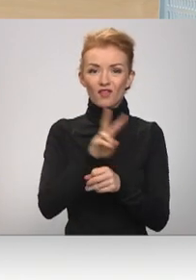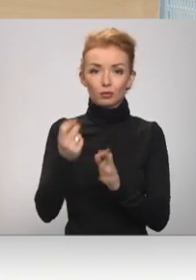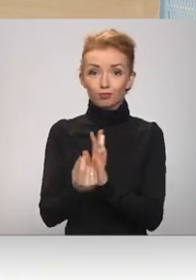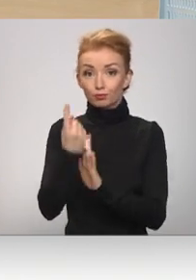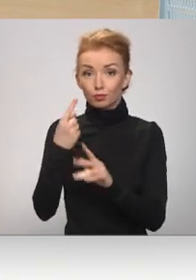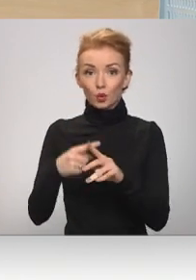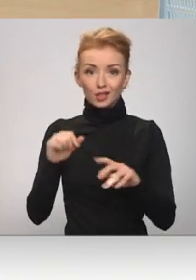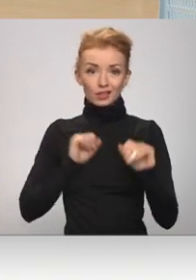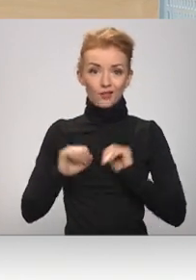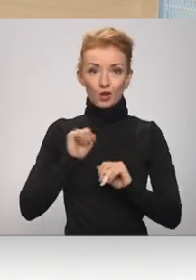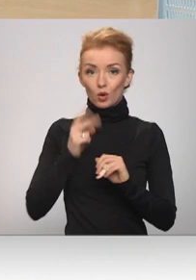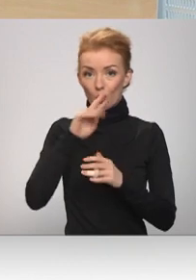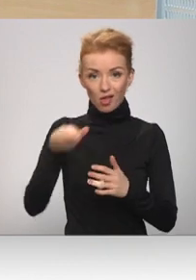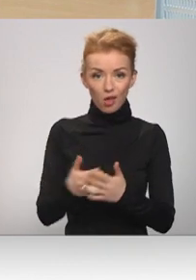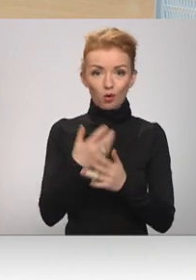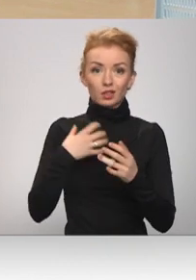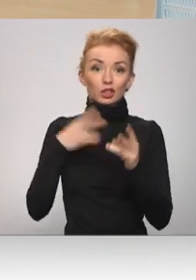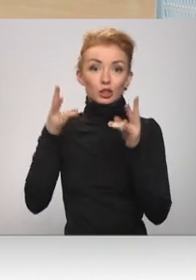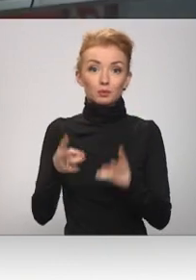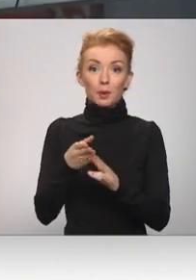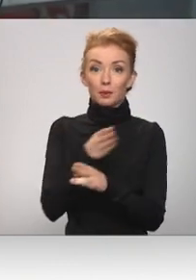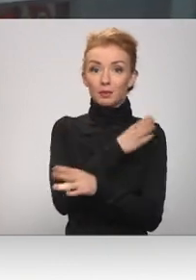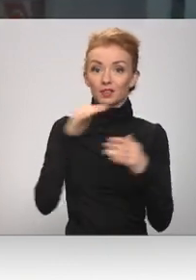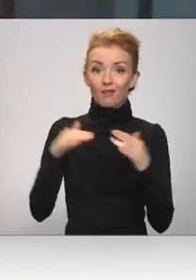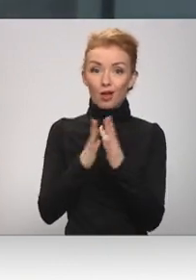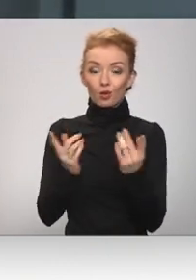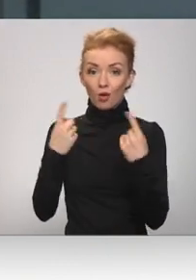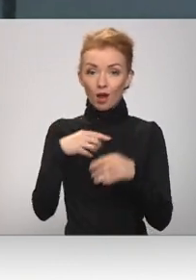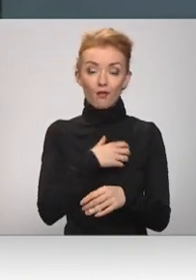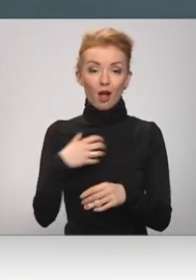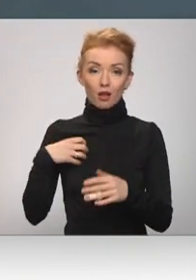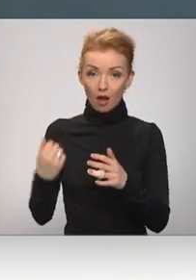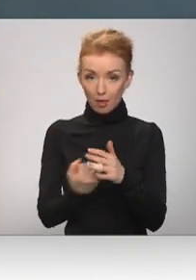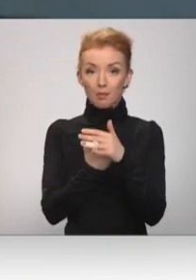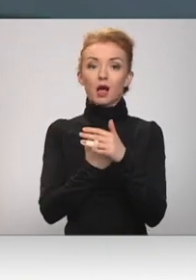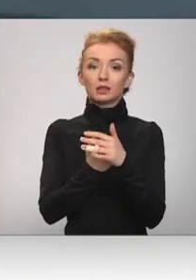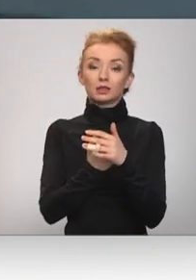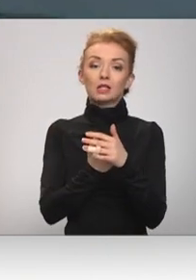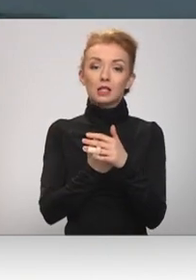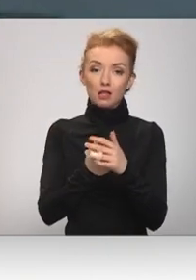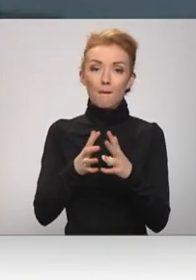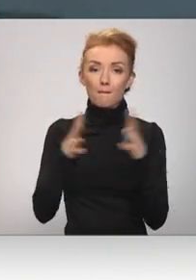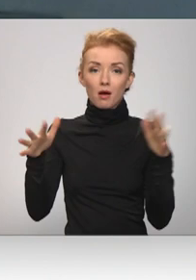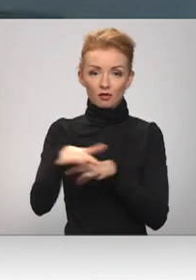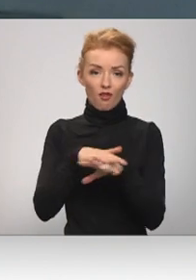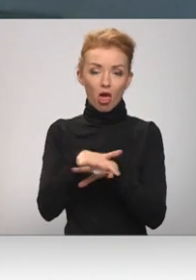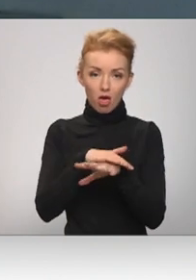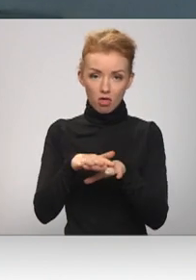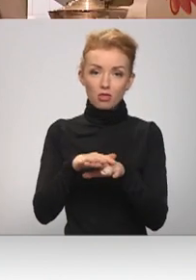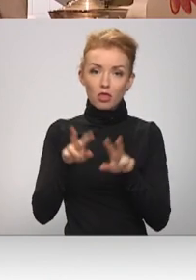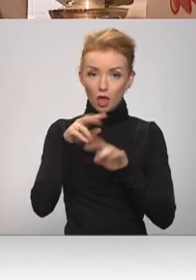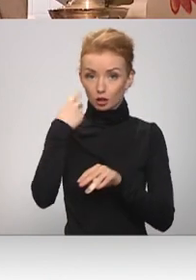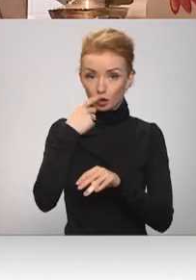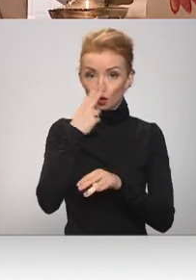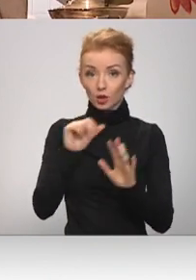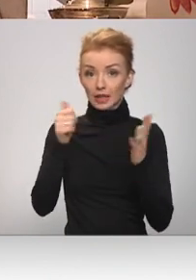un izvairītos no jaunas saslimstības viļņa pirmsvētku laikā, valdība atbalstījusi strādājošo masveida testēšanu. No 6.